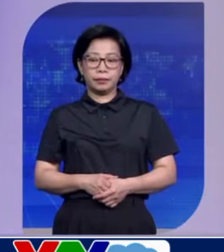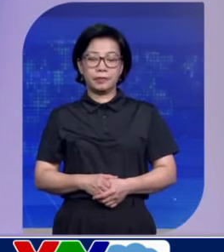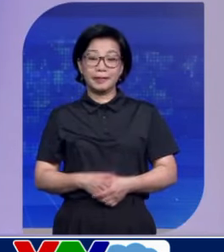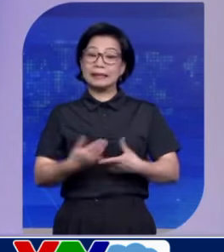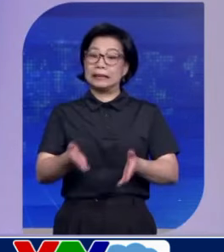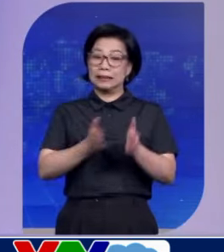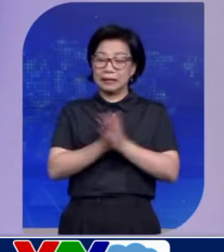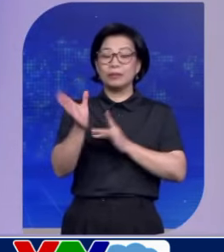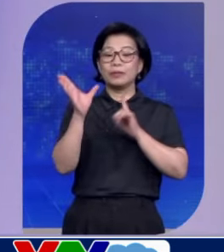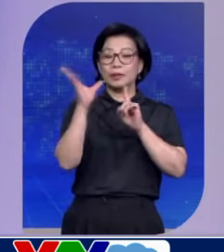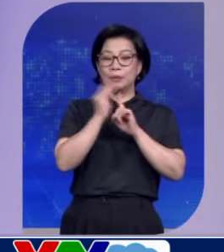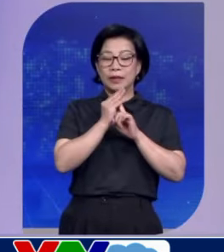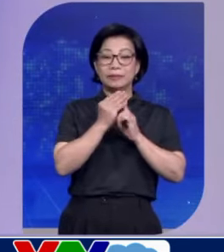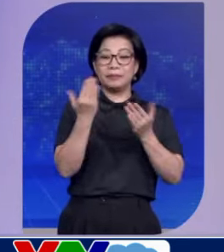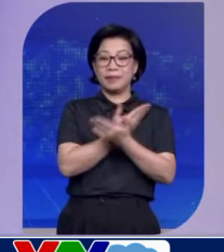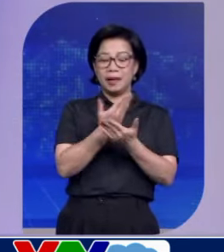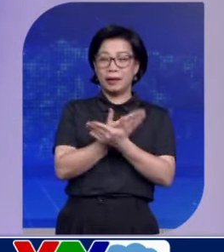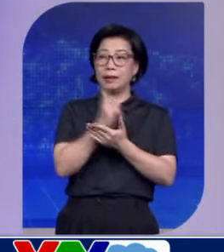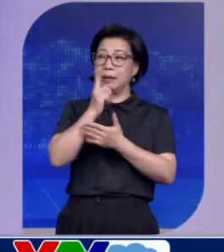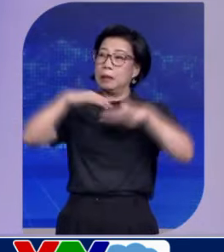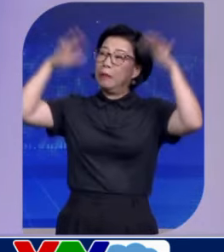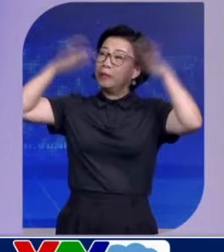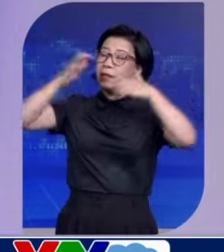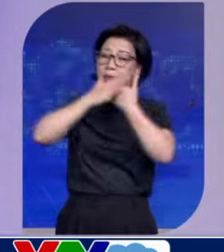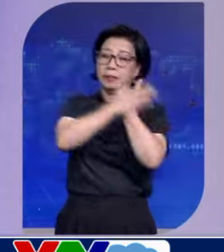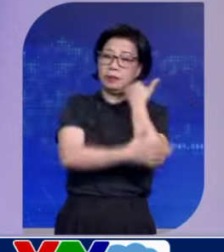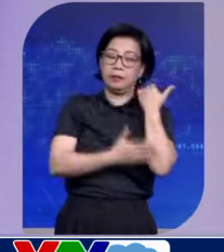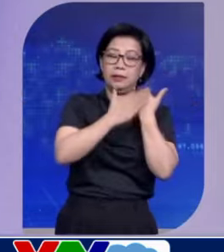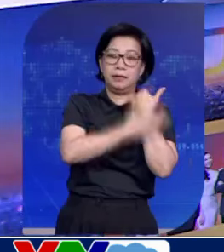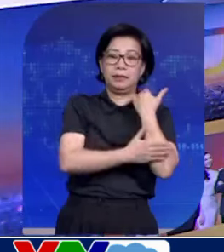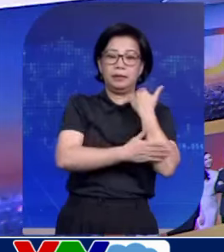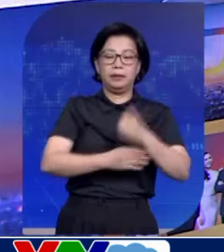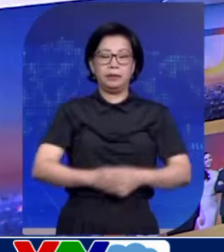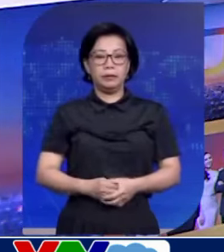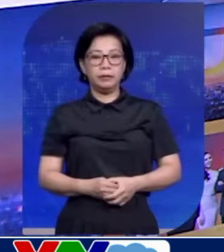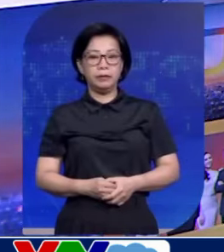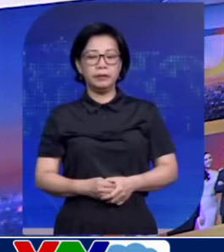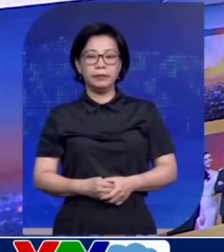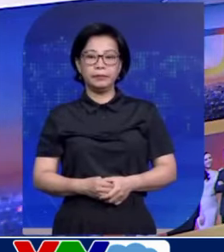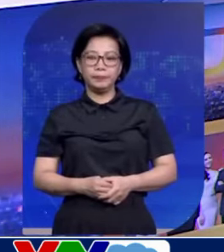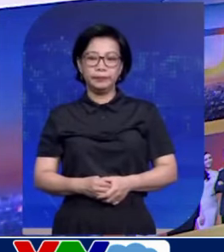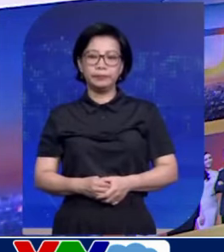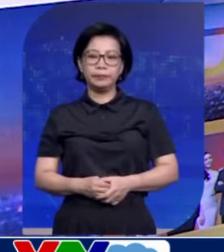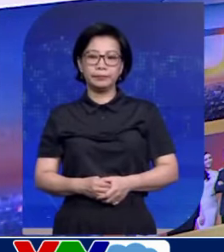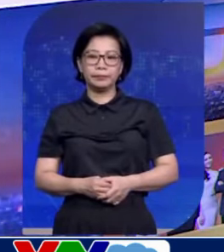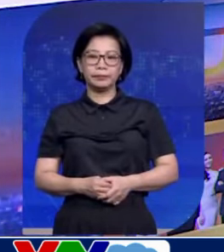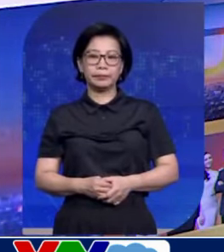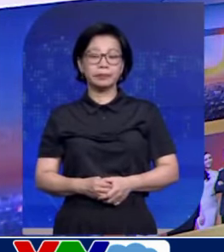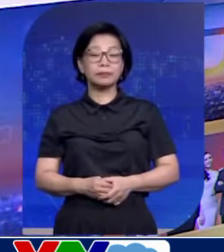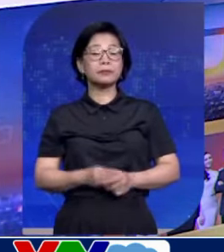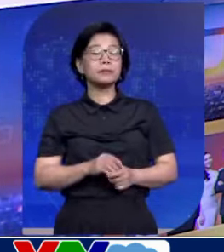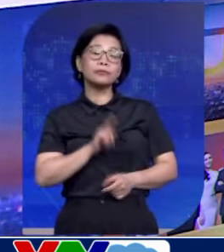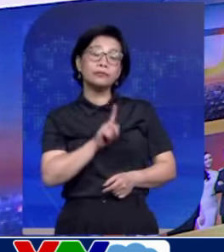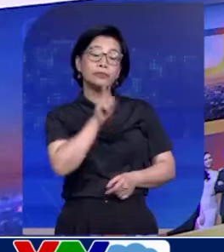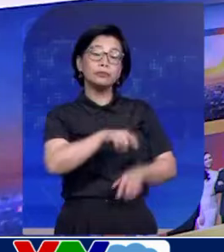Việt Nam này tiếp tục với những thông tin cập nhật về diễn biến mưa dông trên cả nước cùng anh Quốc Sáng. Vâng anh Quốc Sáng ạ, ngay bây giờ đây thì nơi nào đang có mưa và diễn